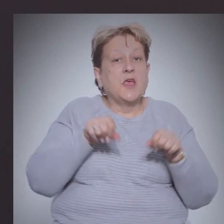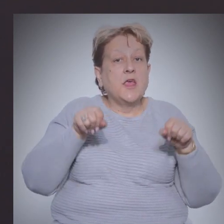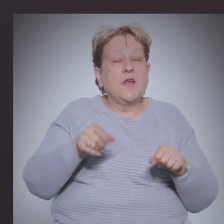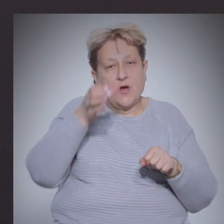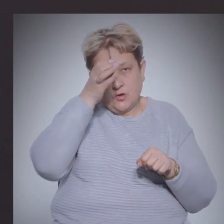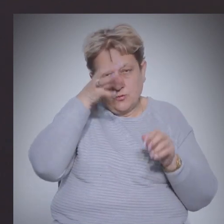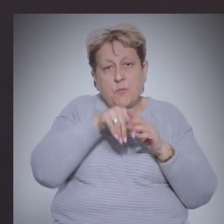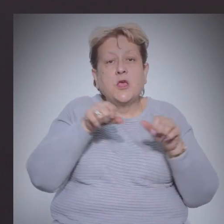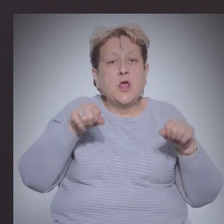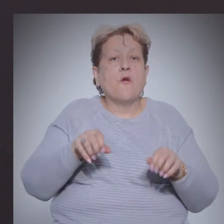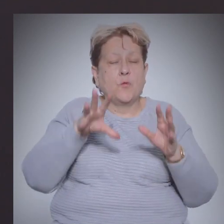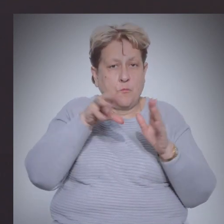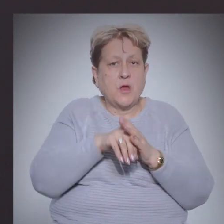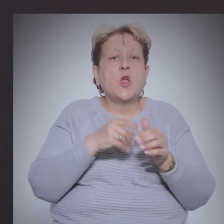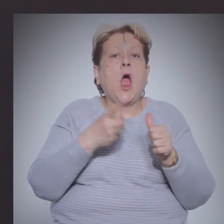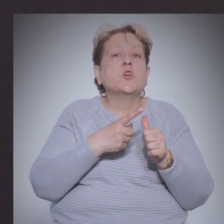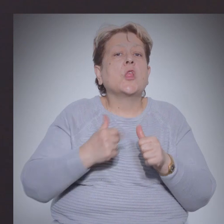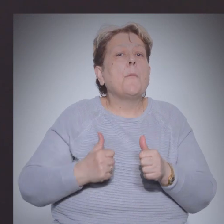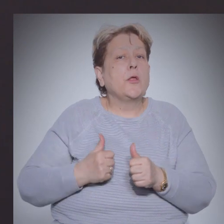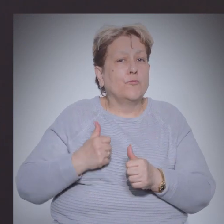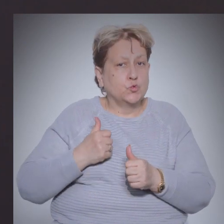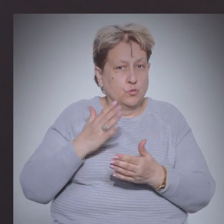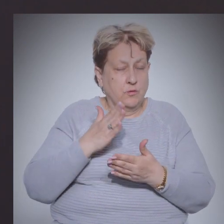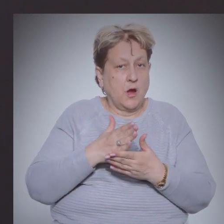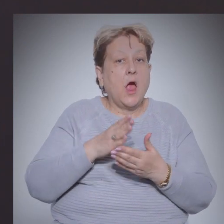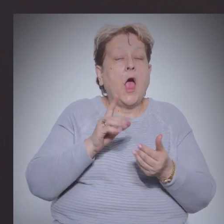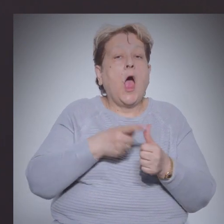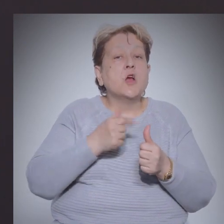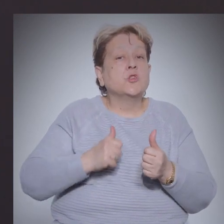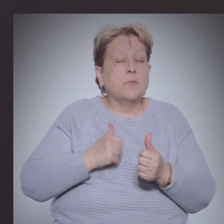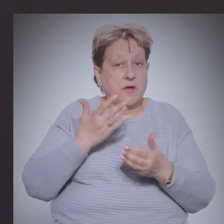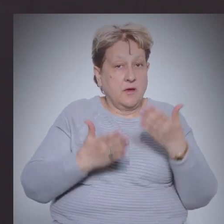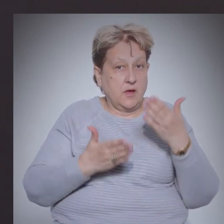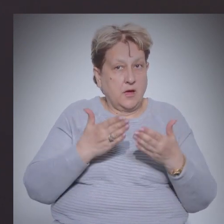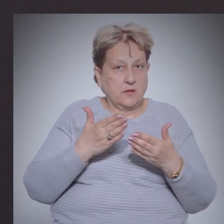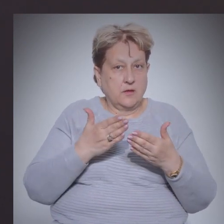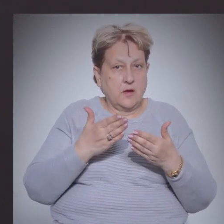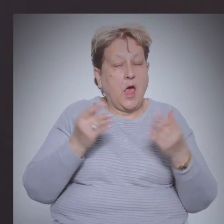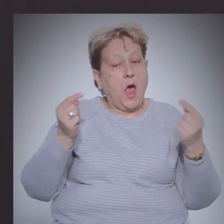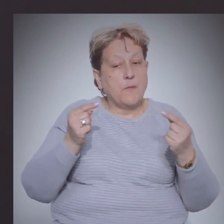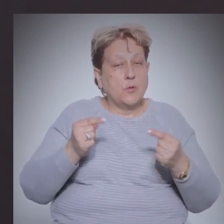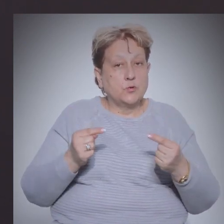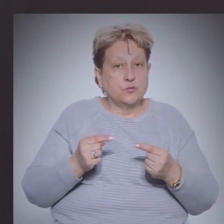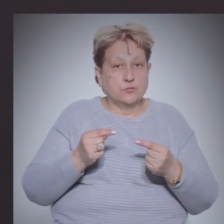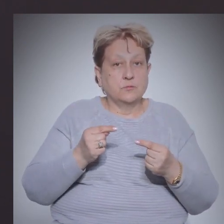նույնել իրավագիտության մեջ, իրավունքի մեջ արժանապատվությունն է, այսինքեն արժանապատվությունը, եթե